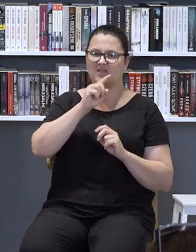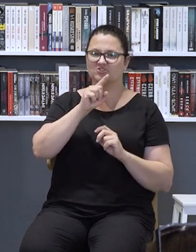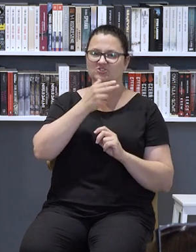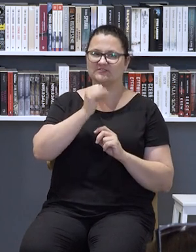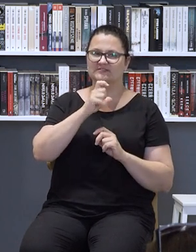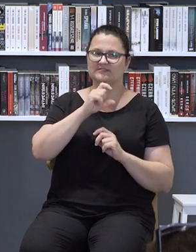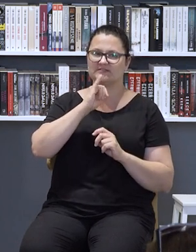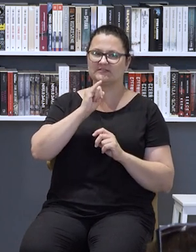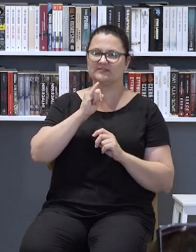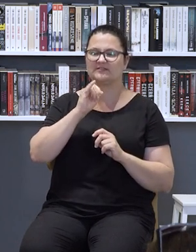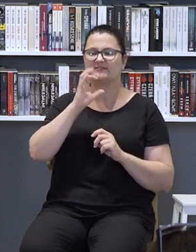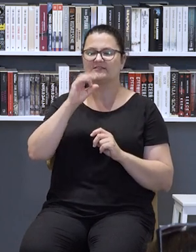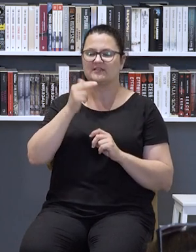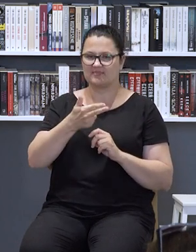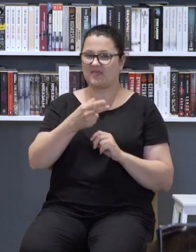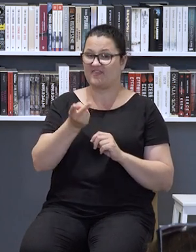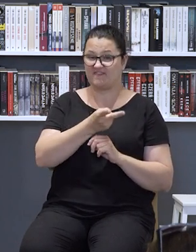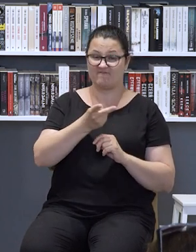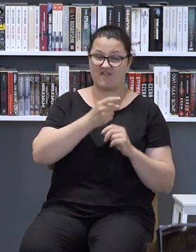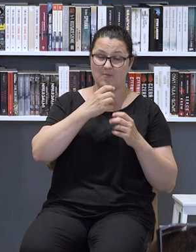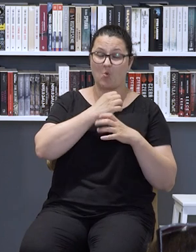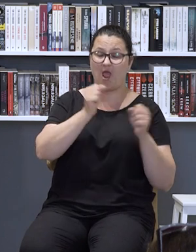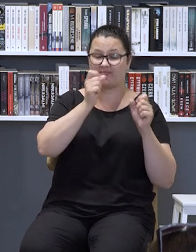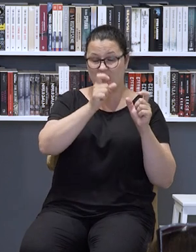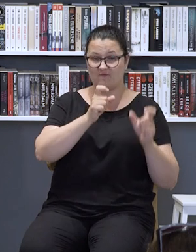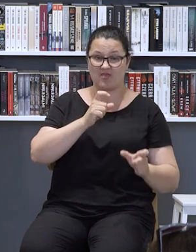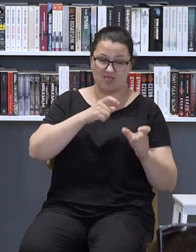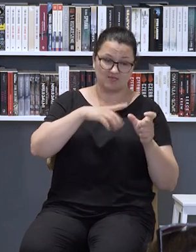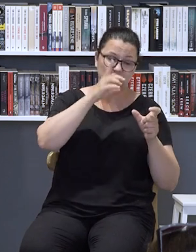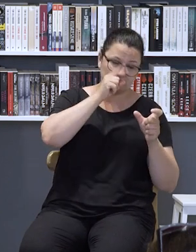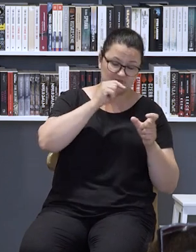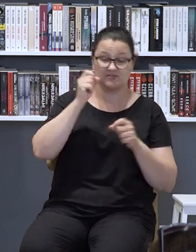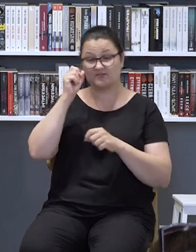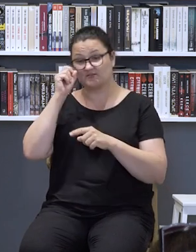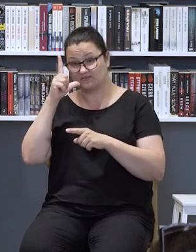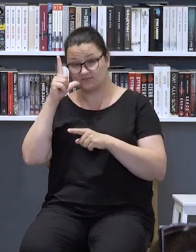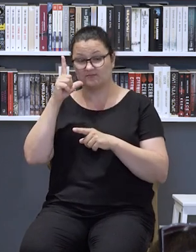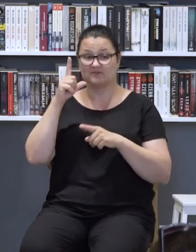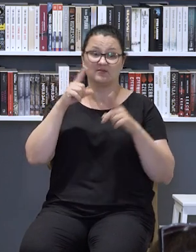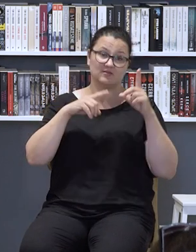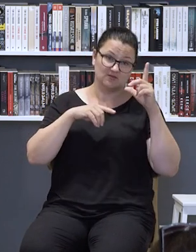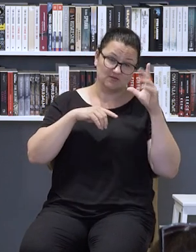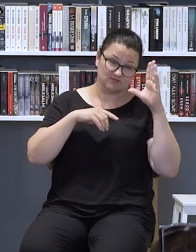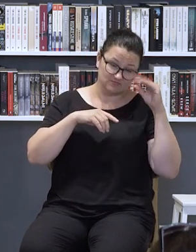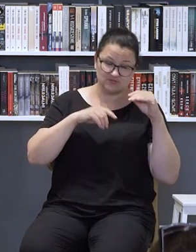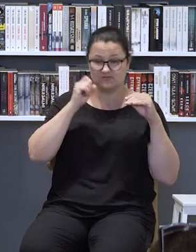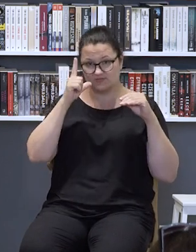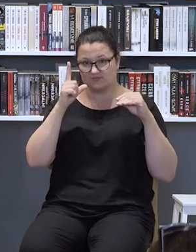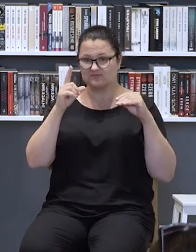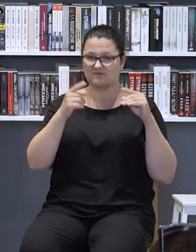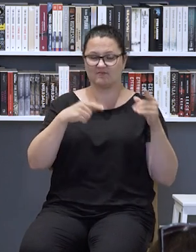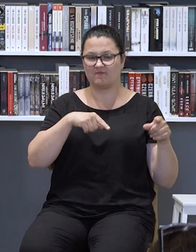2 bohaterów. Jeden zasypia, drugi się budzi. Jeden zasypia, drugi się budzi. I nie wiemy, kto się komu